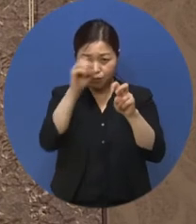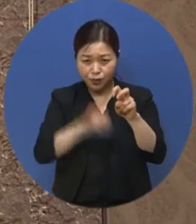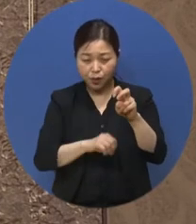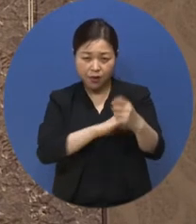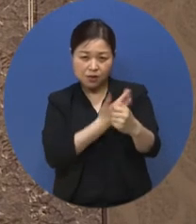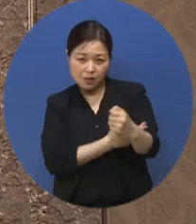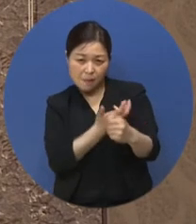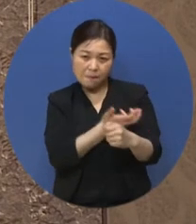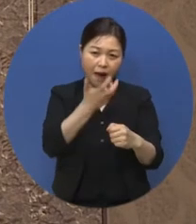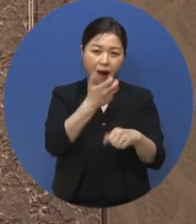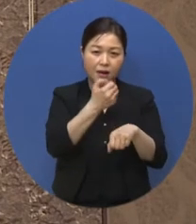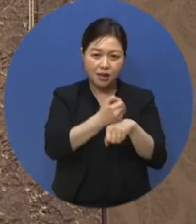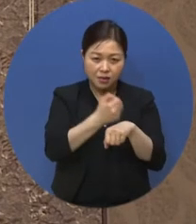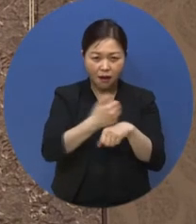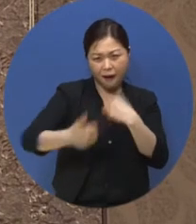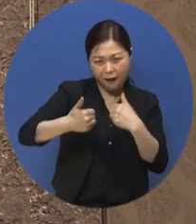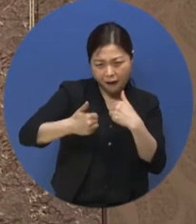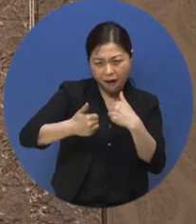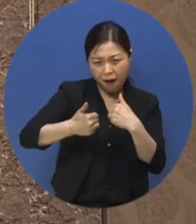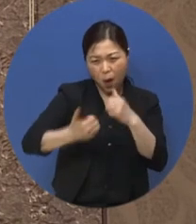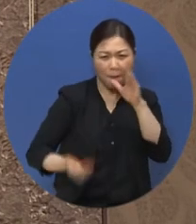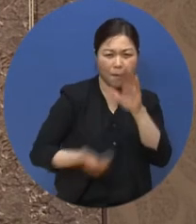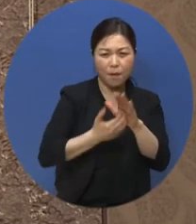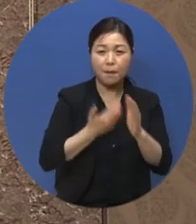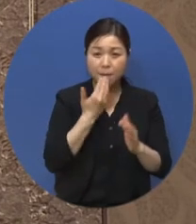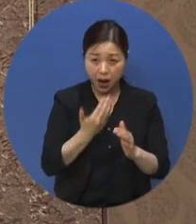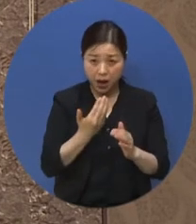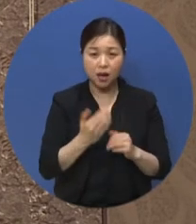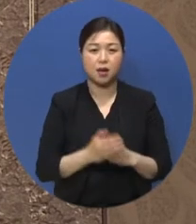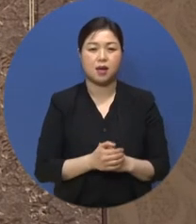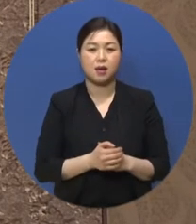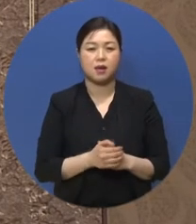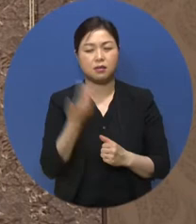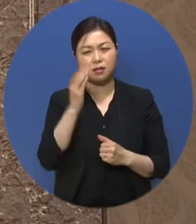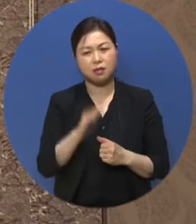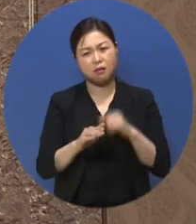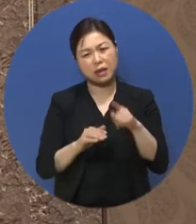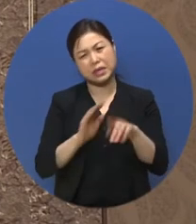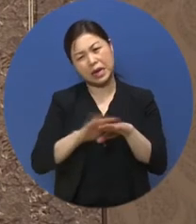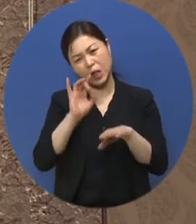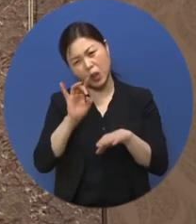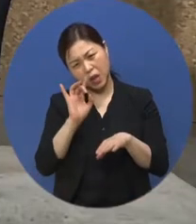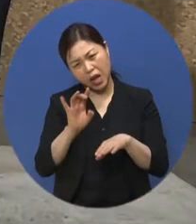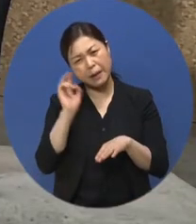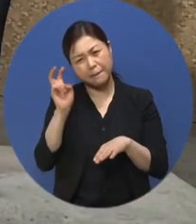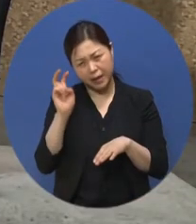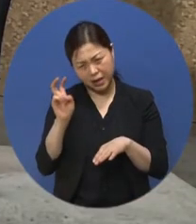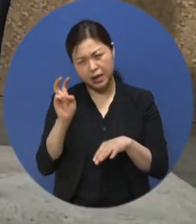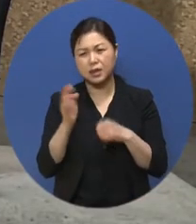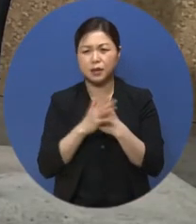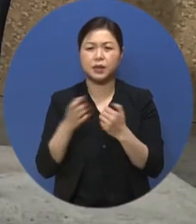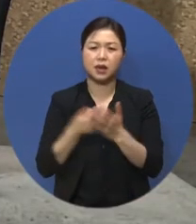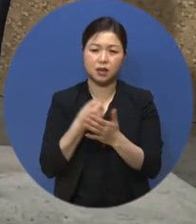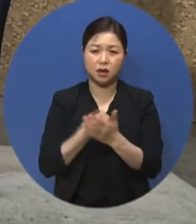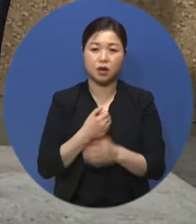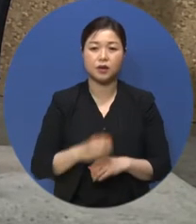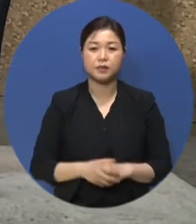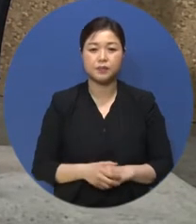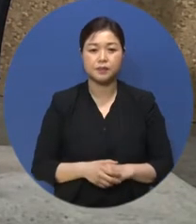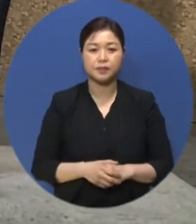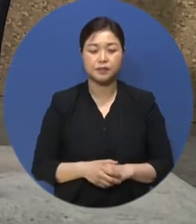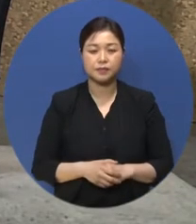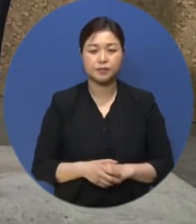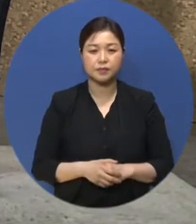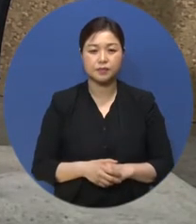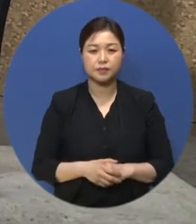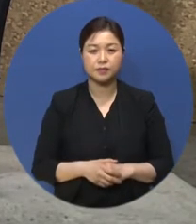할 수 있고 그렇죠. 실력을 발휘할 수 있는데 그런 부분은 솔직히 안타깝다고 생각하죠. 네, 정말 예. 안타까운 부분입니다. 그런데 이제